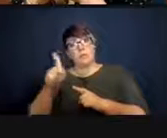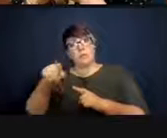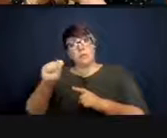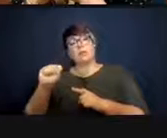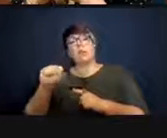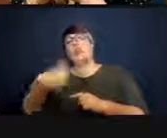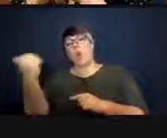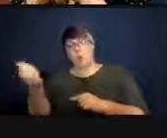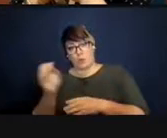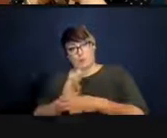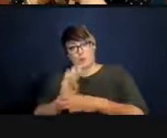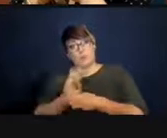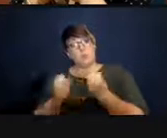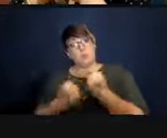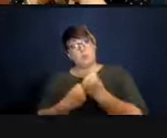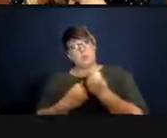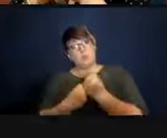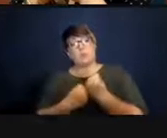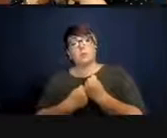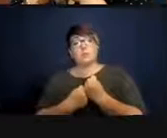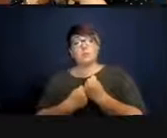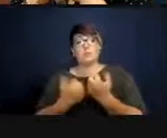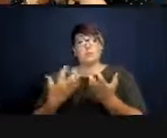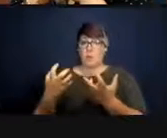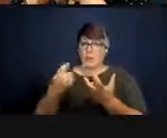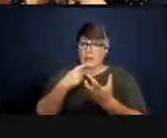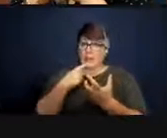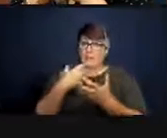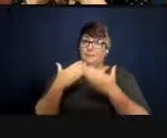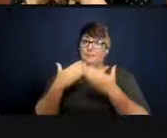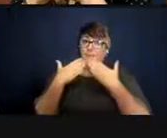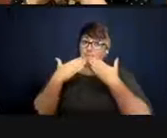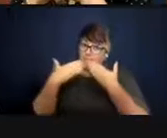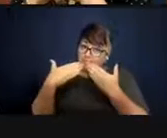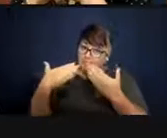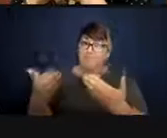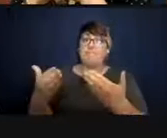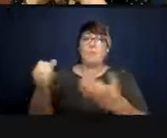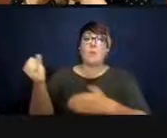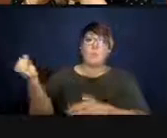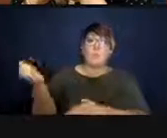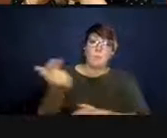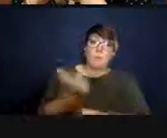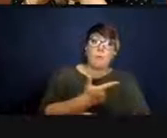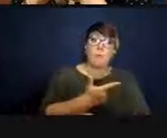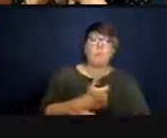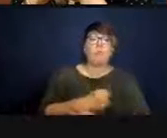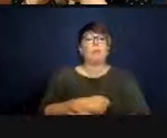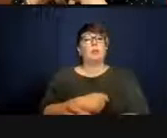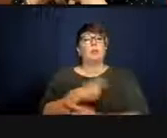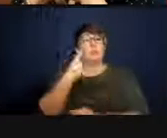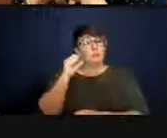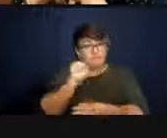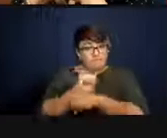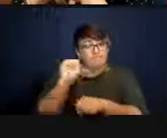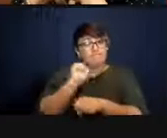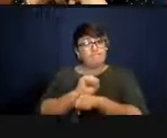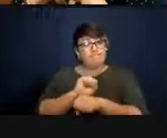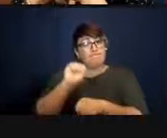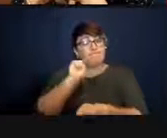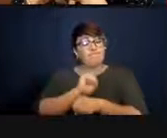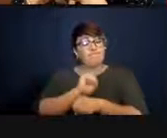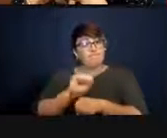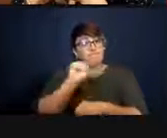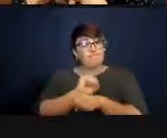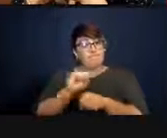مبادرات مختلفة. فإذا نود أن أشكرهم جزيل الشكر، وأود أن أقول شكرا على عملكم وشكرا على